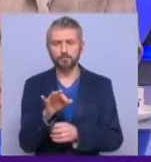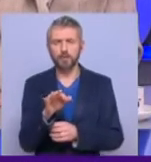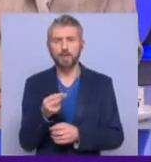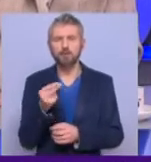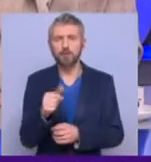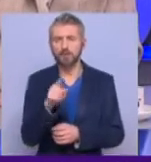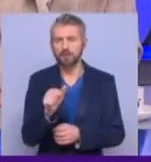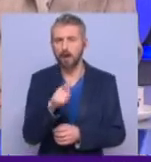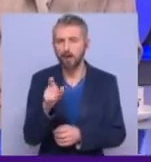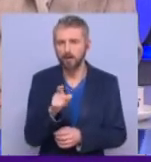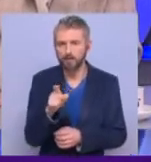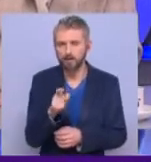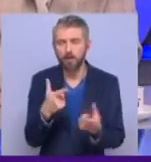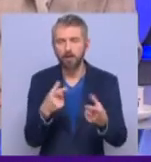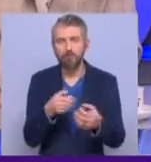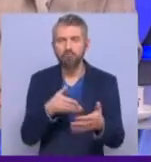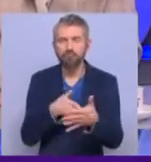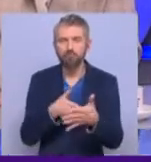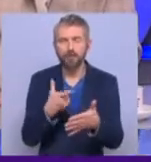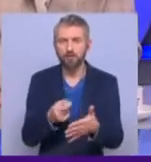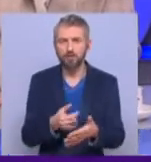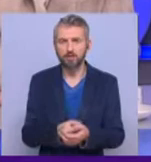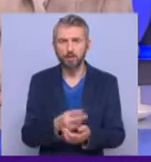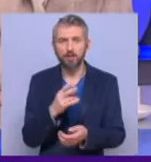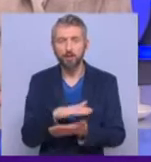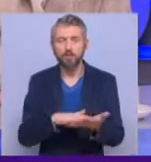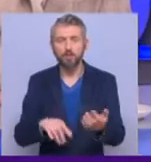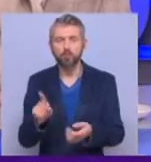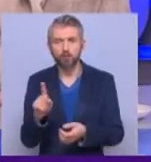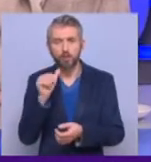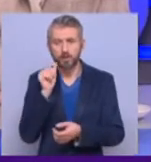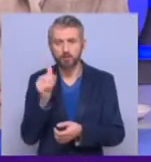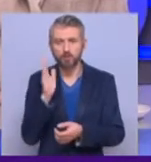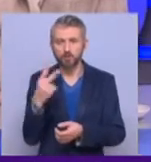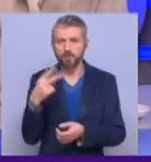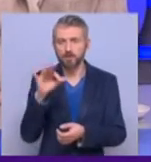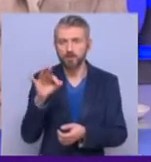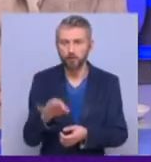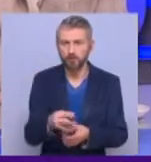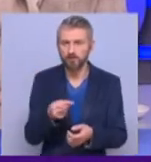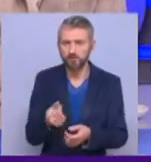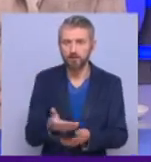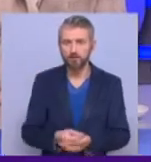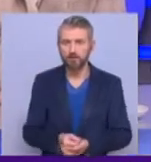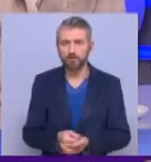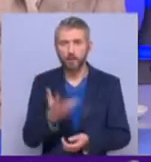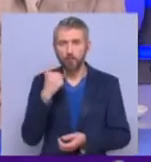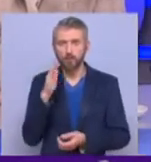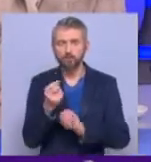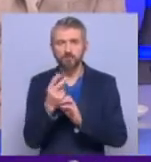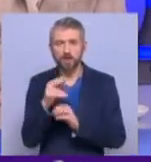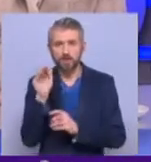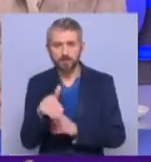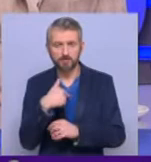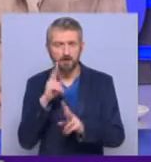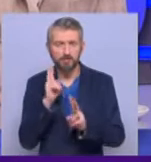сплатили за газ, ну, а де межа? Ну і що далі? Ну, завтра буде 20% сплатять. А коли буде 12 тисяч, я